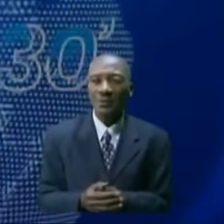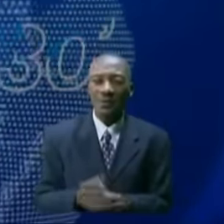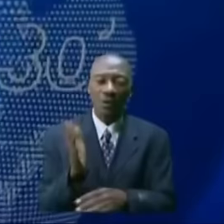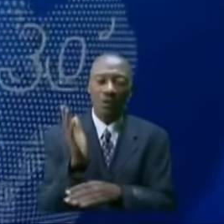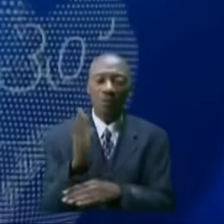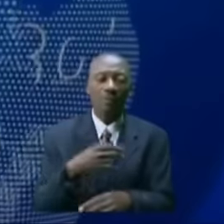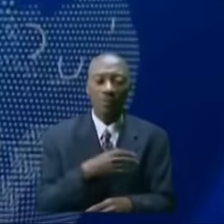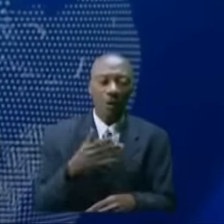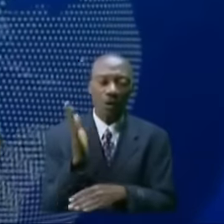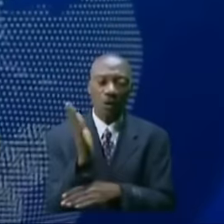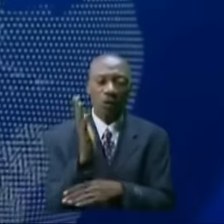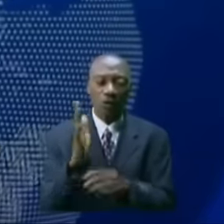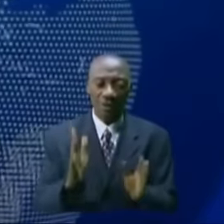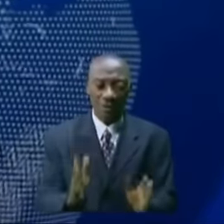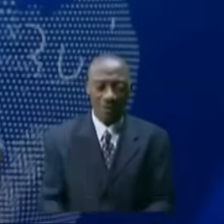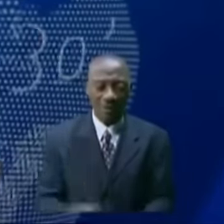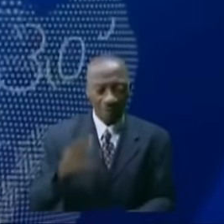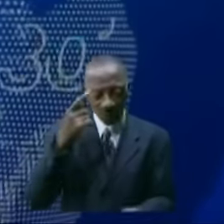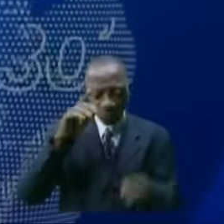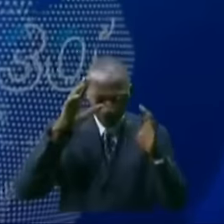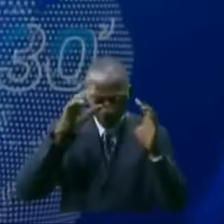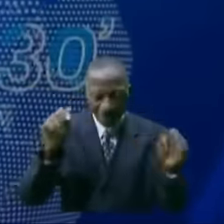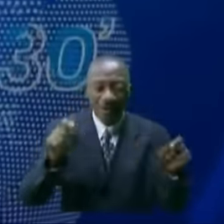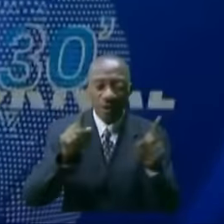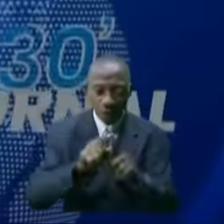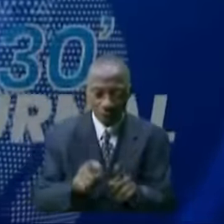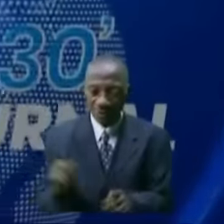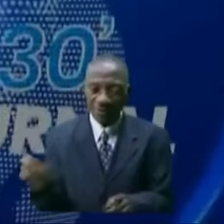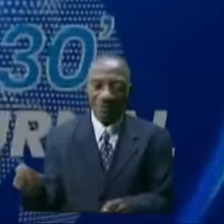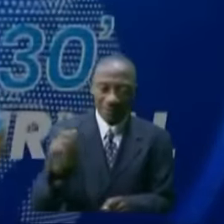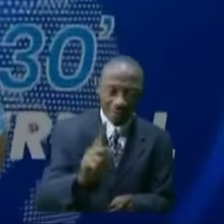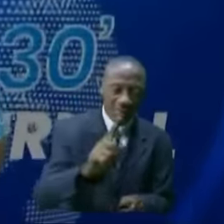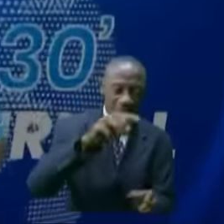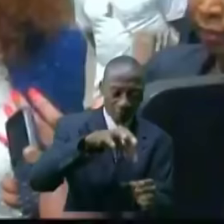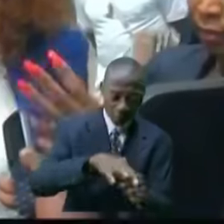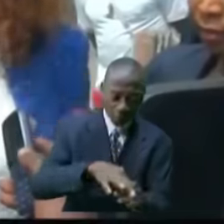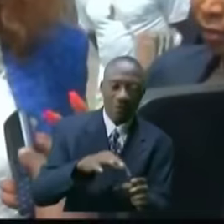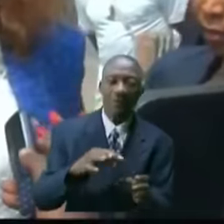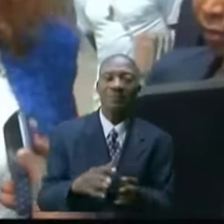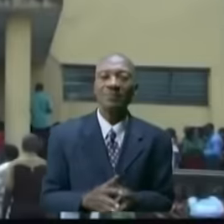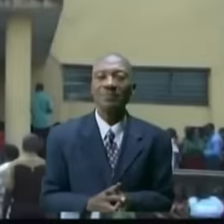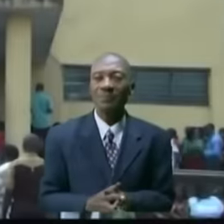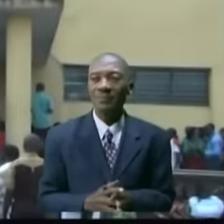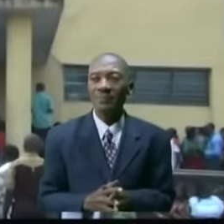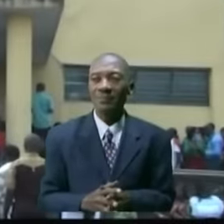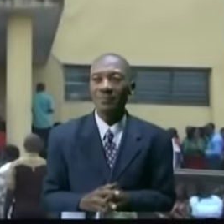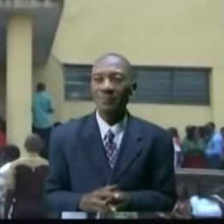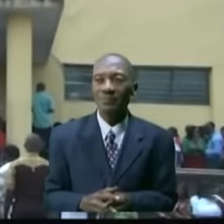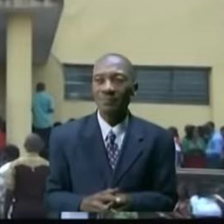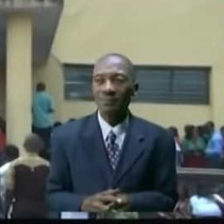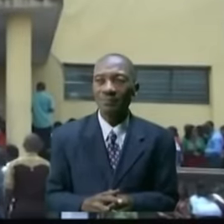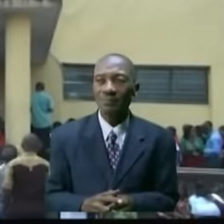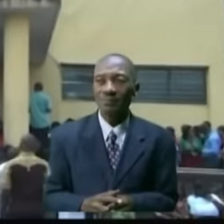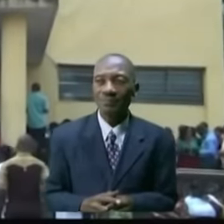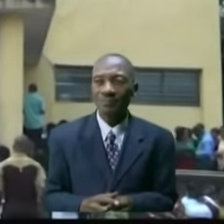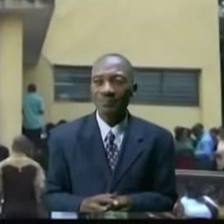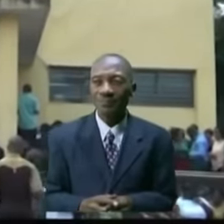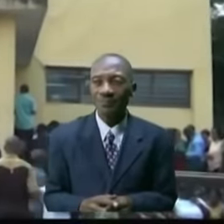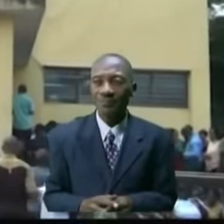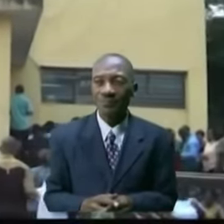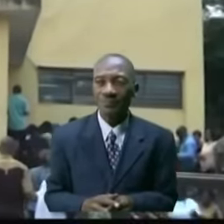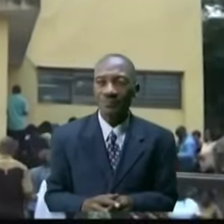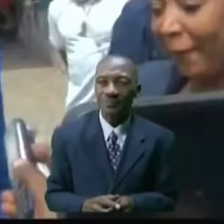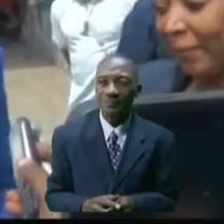du chef de l'État, Stéphanie Mbombo. Anastasie Doumbou pour le commentaire. D'identité nationale et un sentiment vraiment de